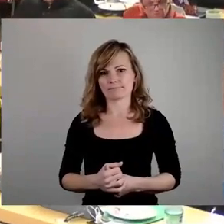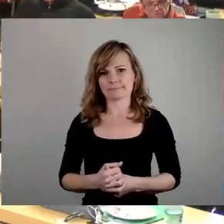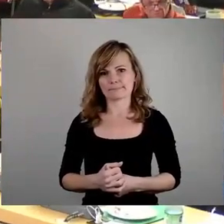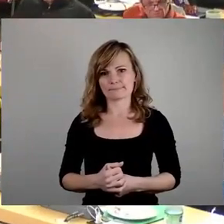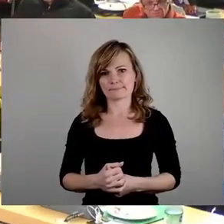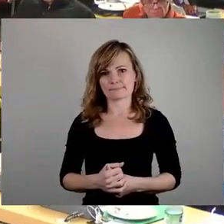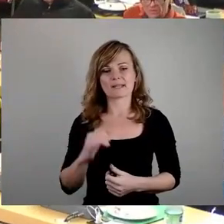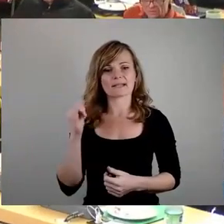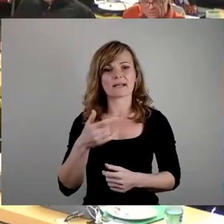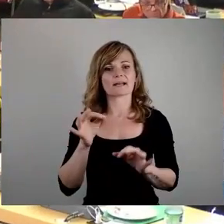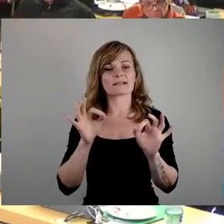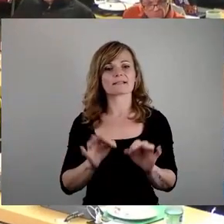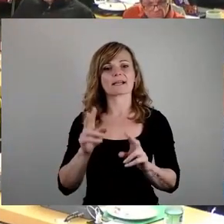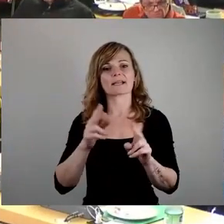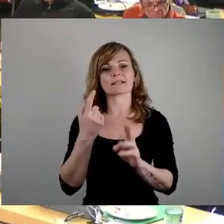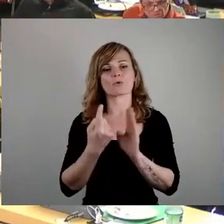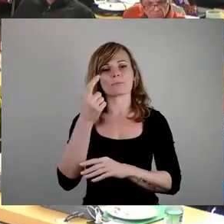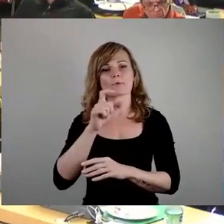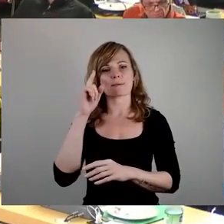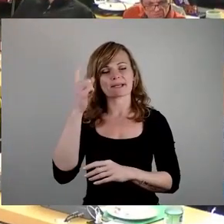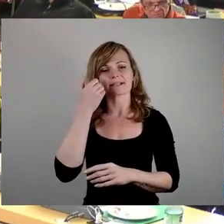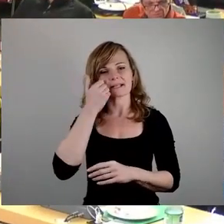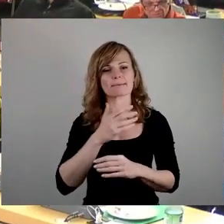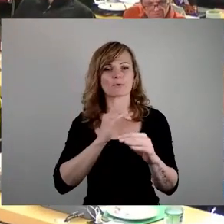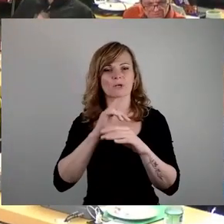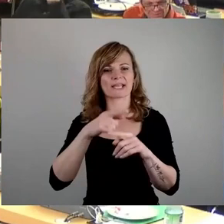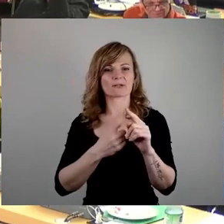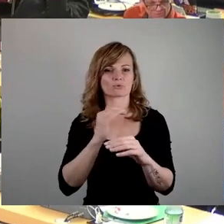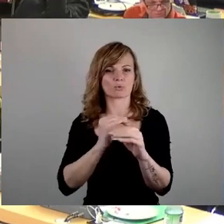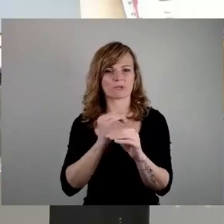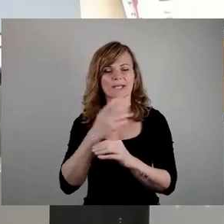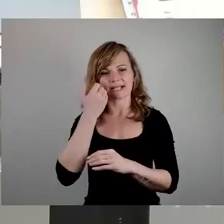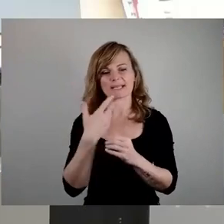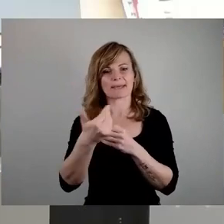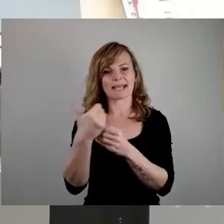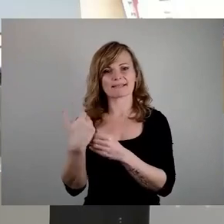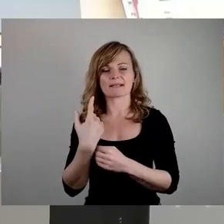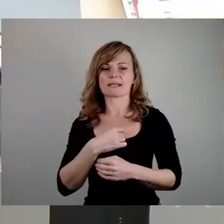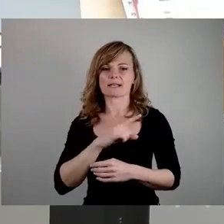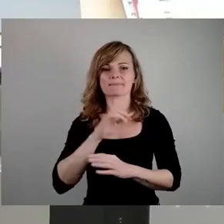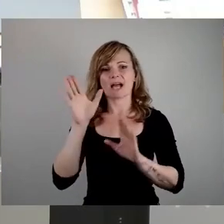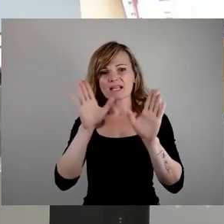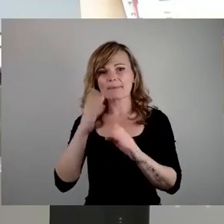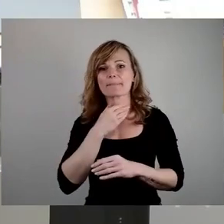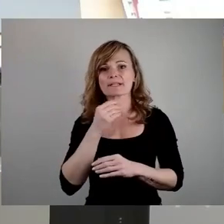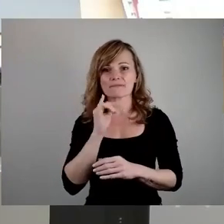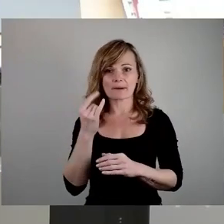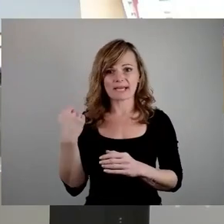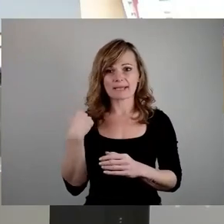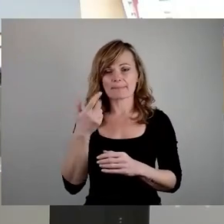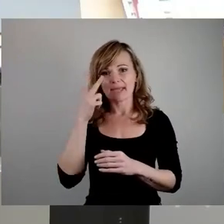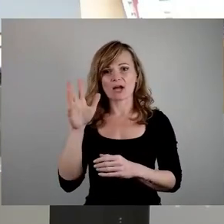Ja, sehr geehrter Herr Oberbürgermeister, liebe Kolleginnen und Kollegen, liebe Gäste, ich hatte tatsächlich nur angemeldet bei Bedarf, aber diese Rede von Herrn